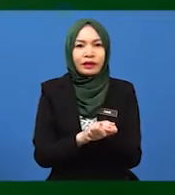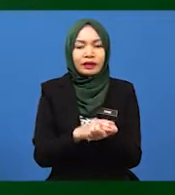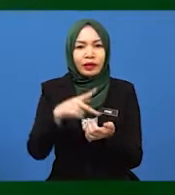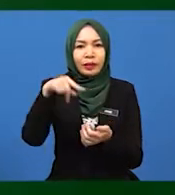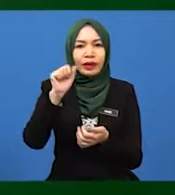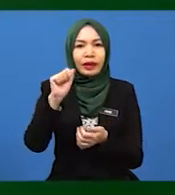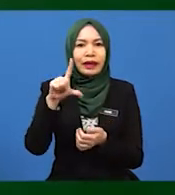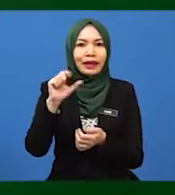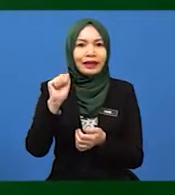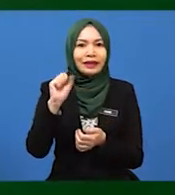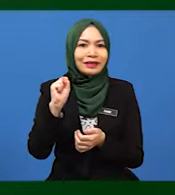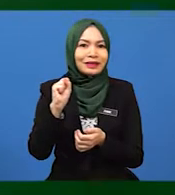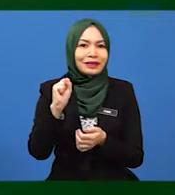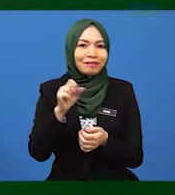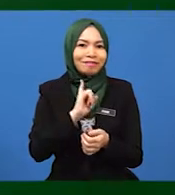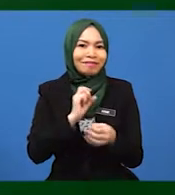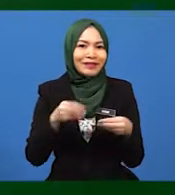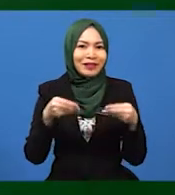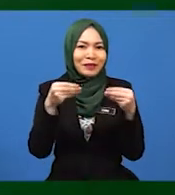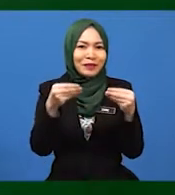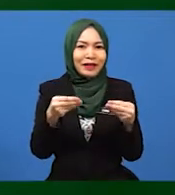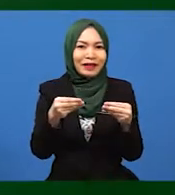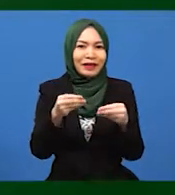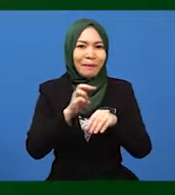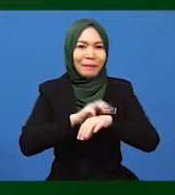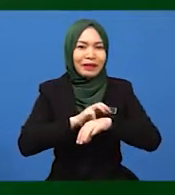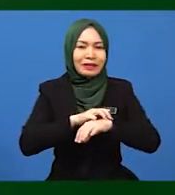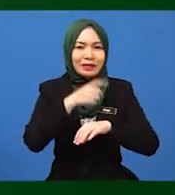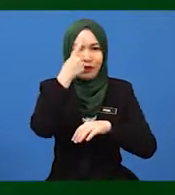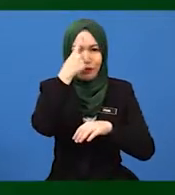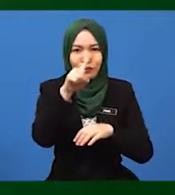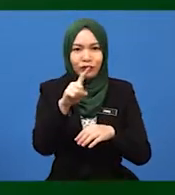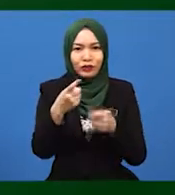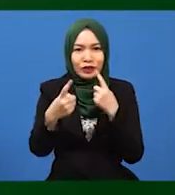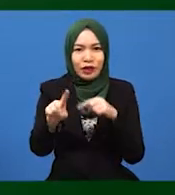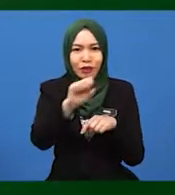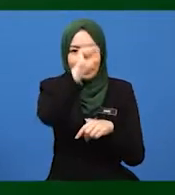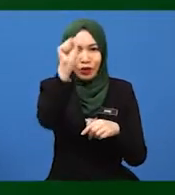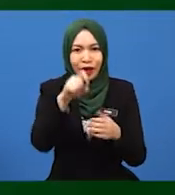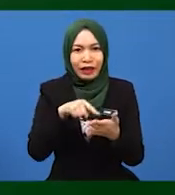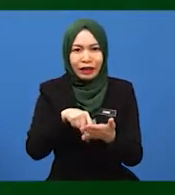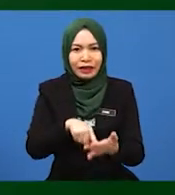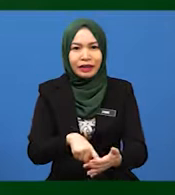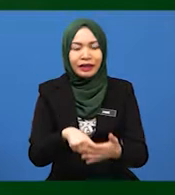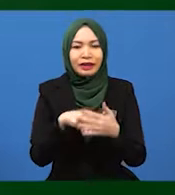Cikgu berikan kamu sedikit masa untuk menjawab soalan ini.